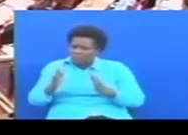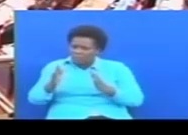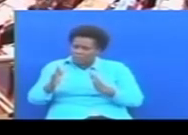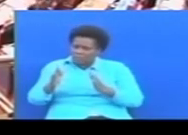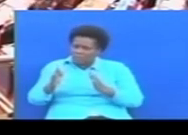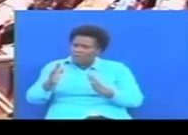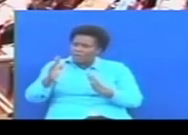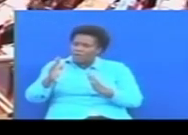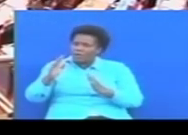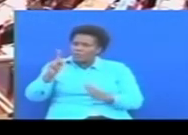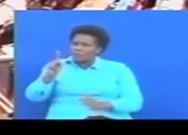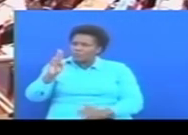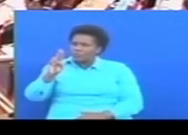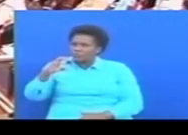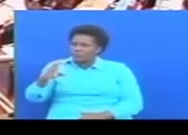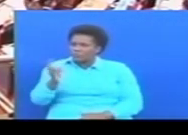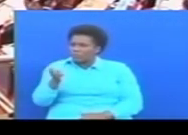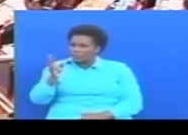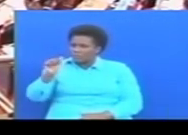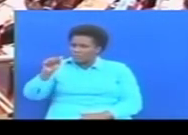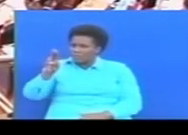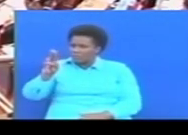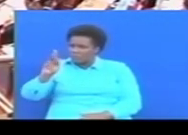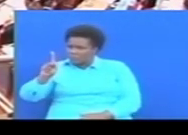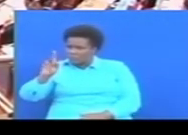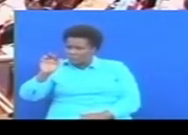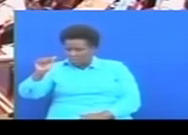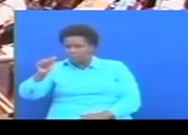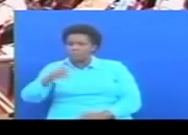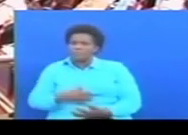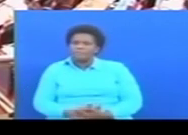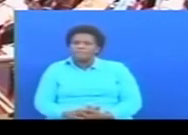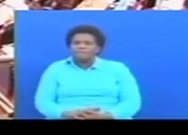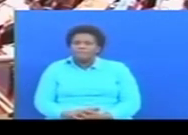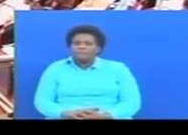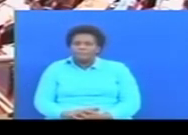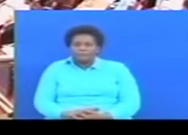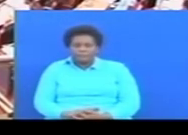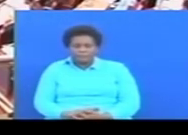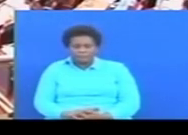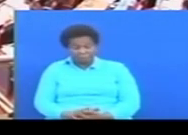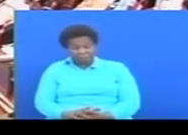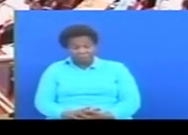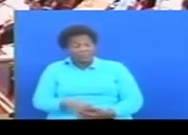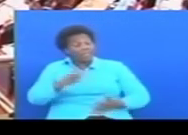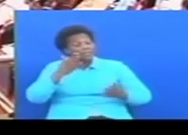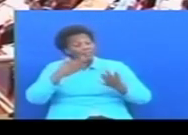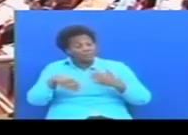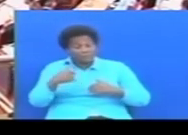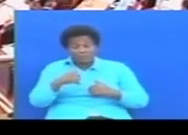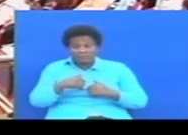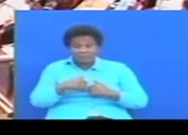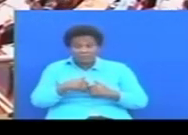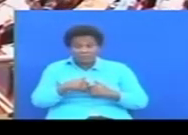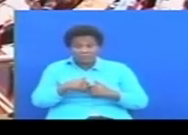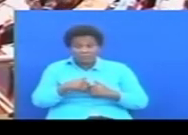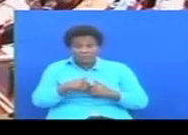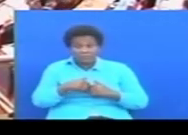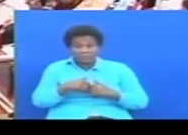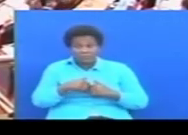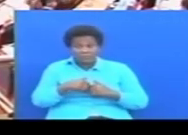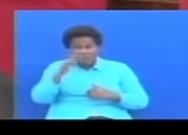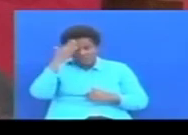Kuchauka. Mbunge wa Liwale, Mheshimiwa Zuberi Mohamed Kuchauka, anauliza msitu wa Nyera Kipelele